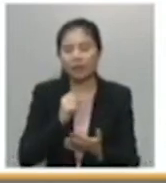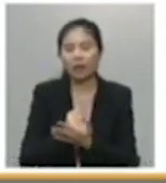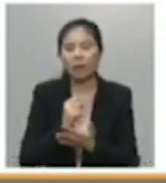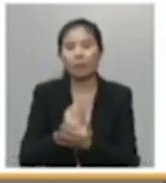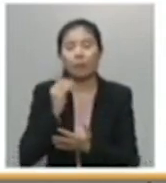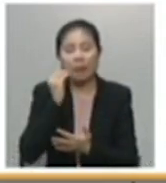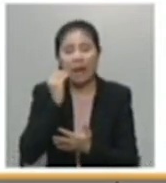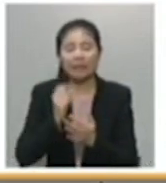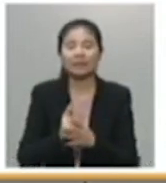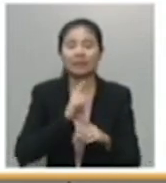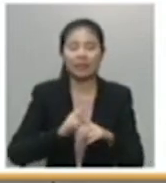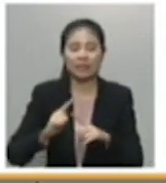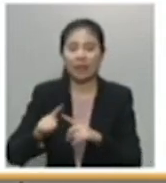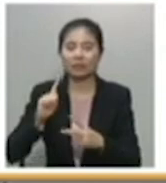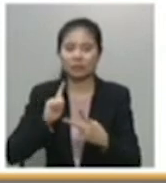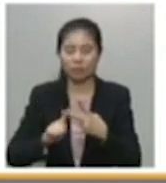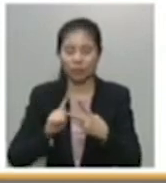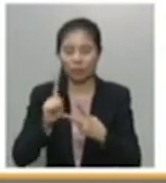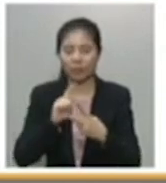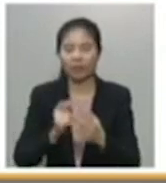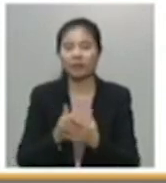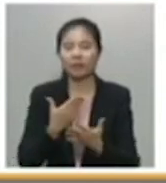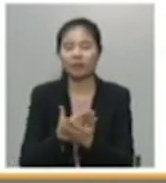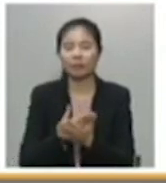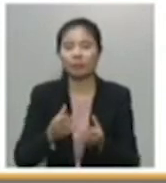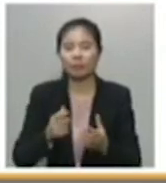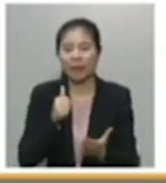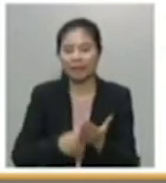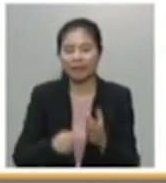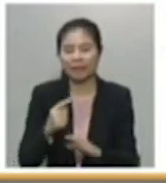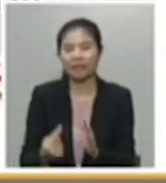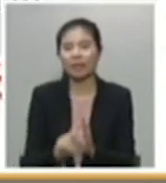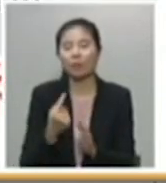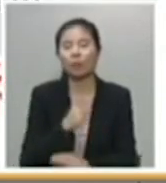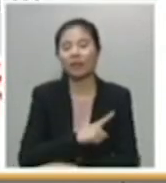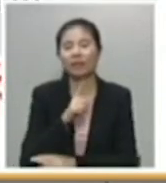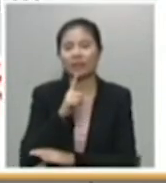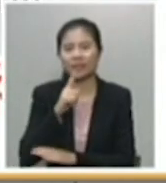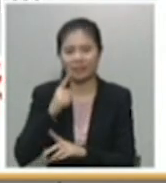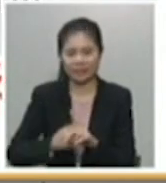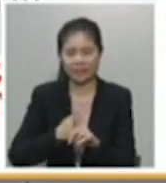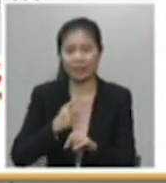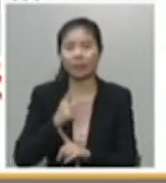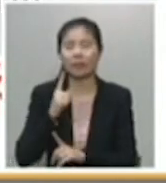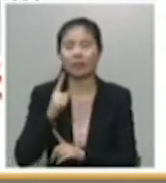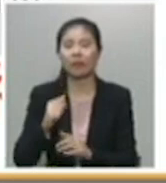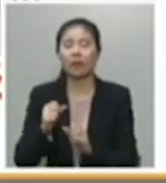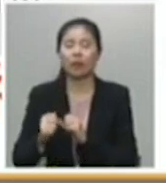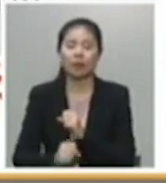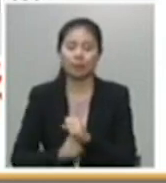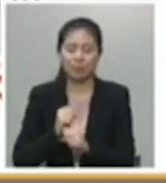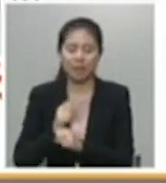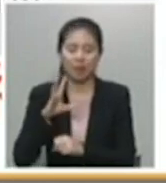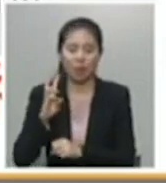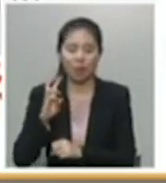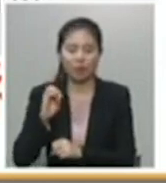างซึ่งภาษีที่2เนี่ยจะเริ่มมีการเก็บในวันที่1เดือนมกราคมปีที่จะถึงนี้นะครับแต่ผมขอพูด